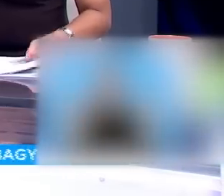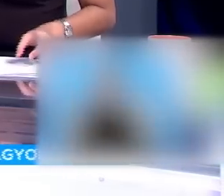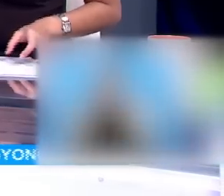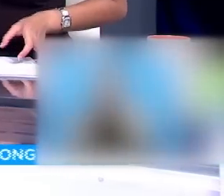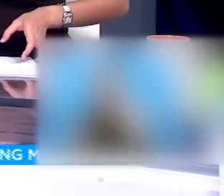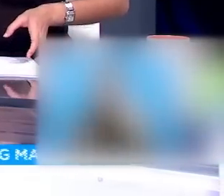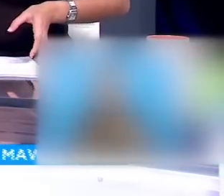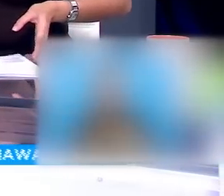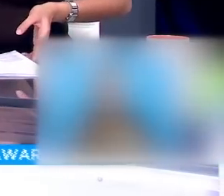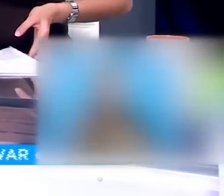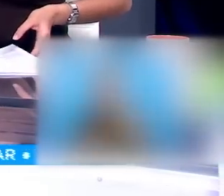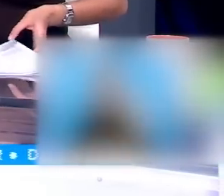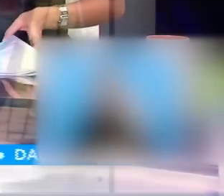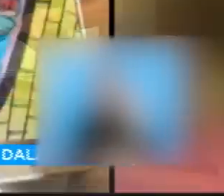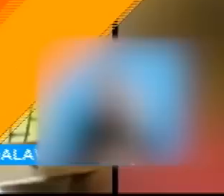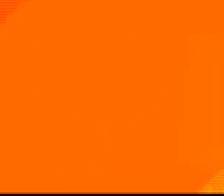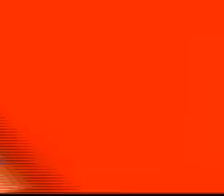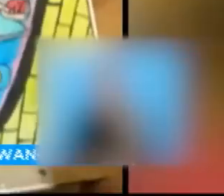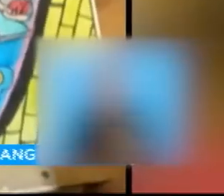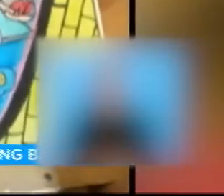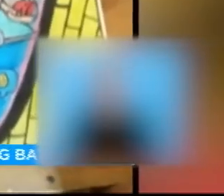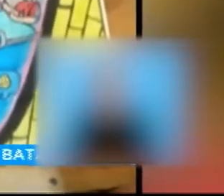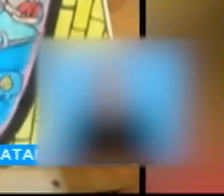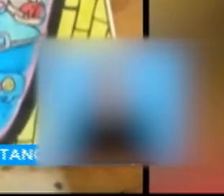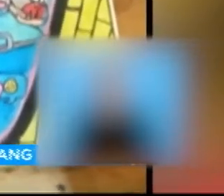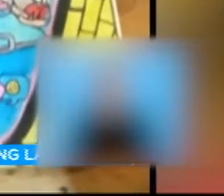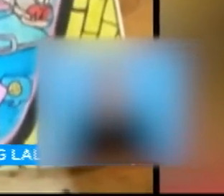yan, si Ian Dominario.